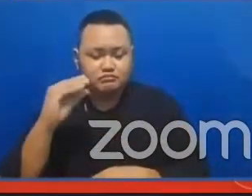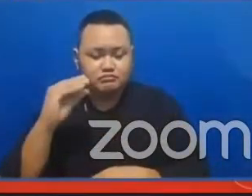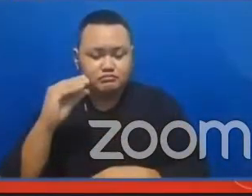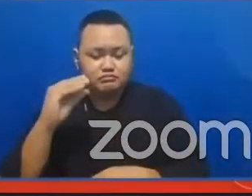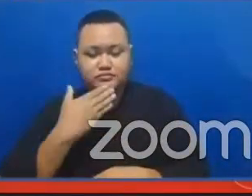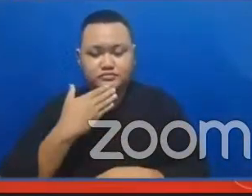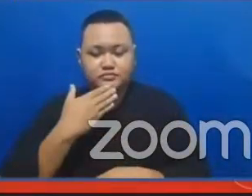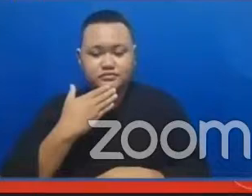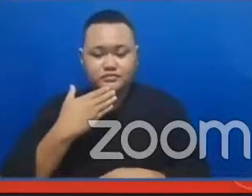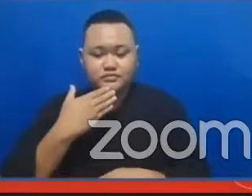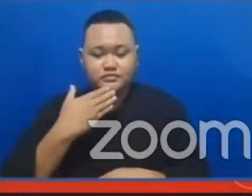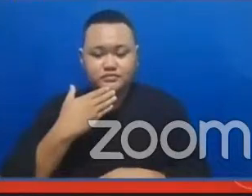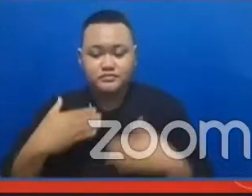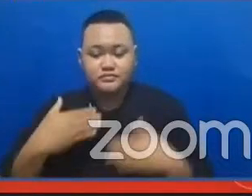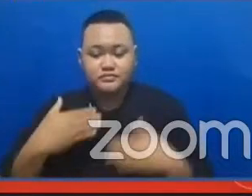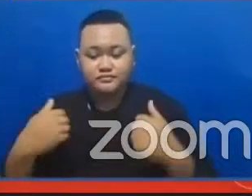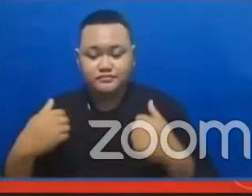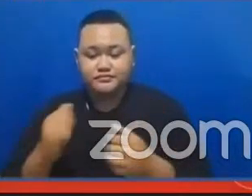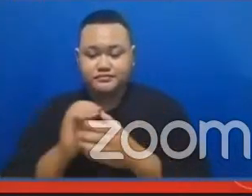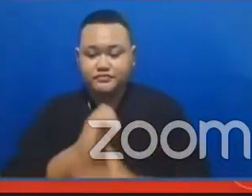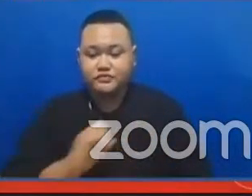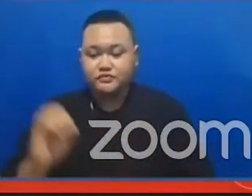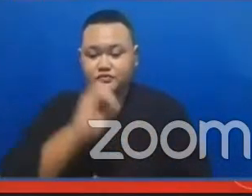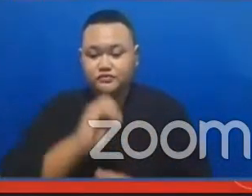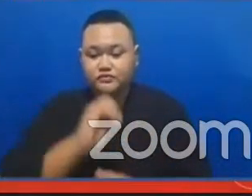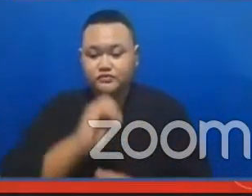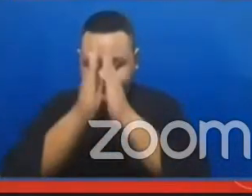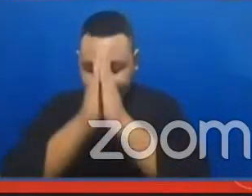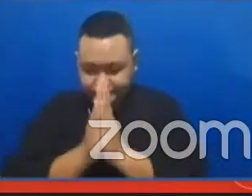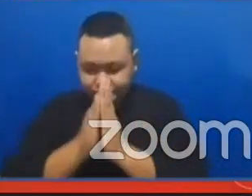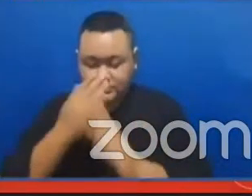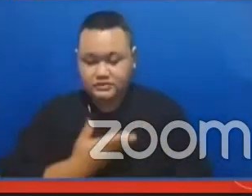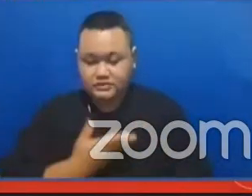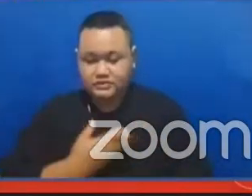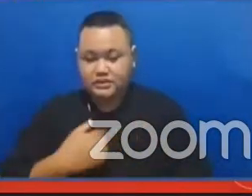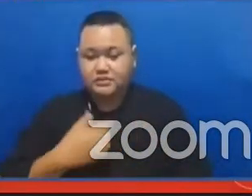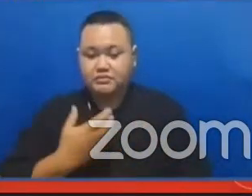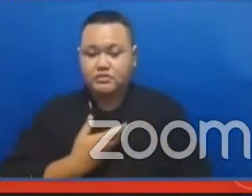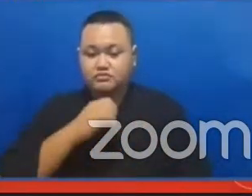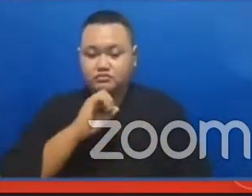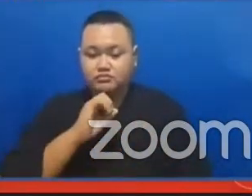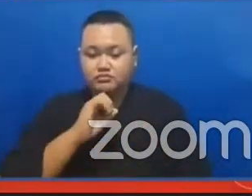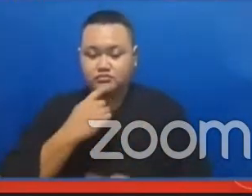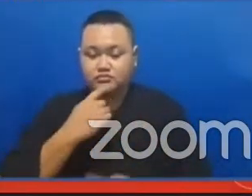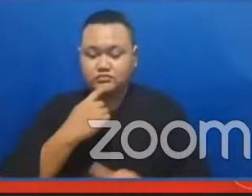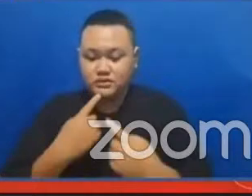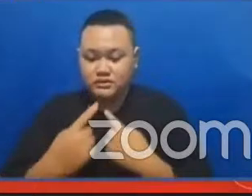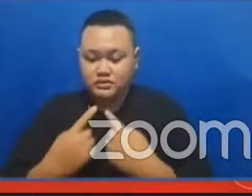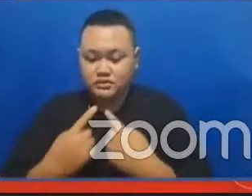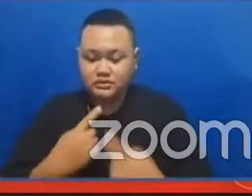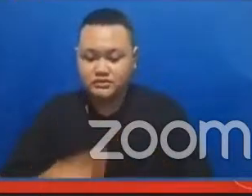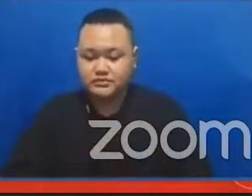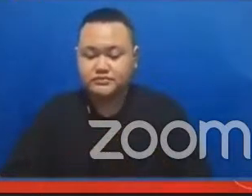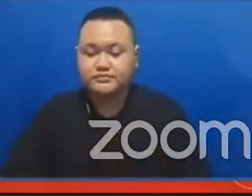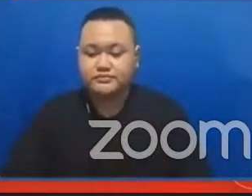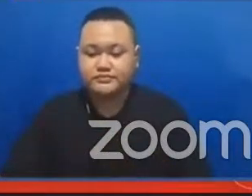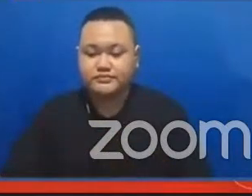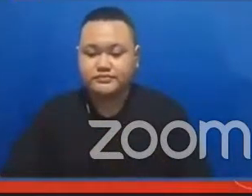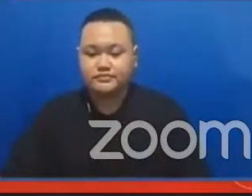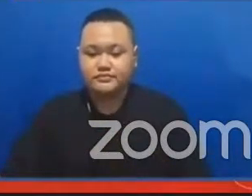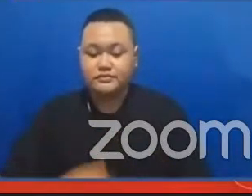kebajikan. Saya mohon izin presentasi, saya akan jalankan sendiri presentasinya.